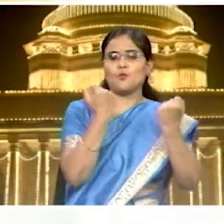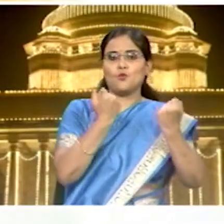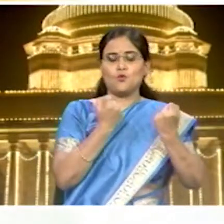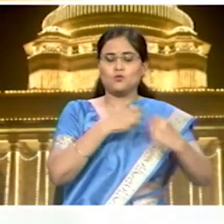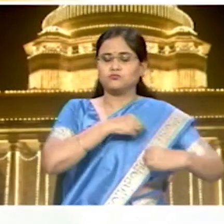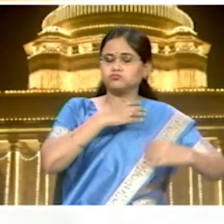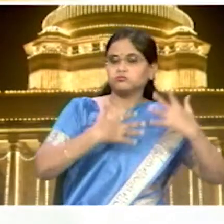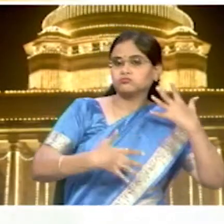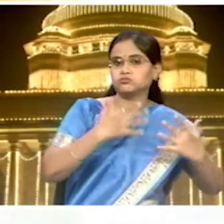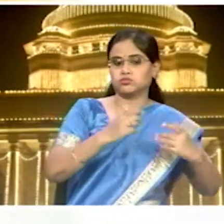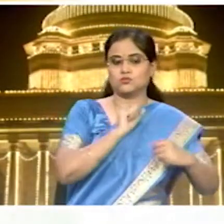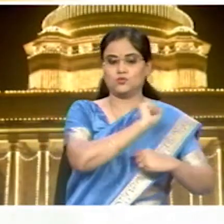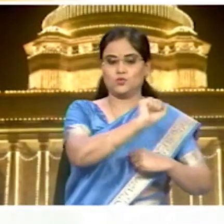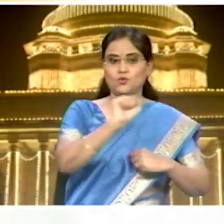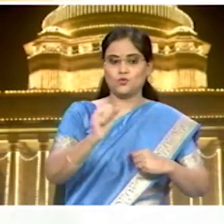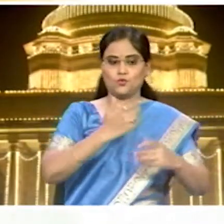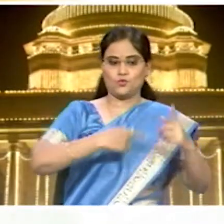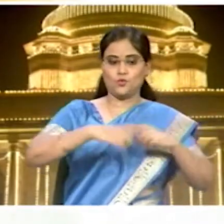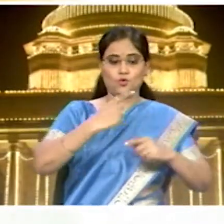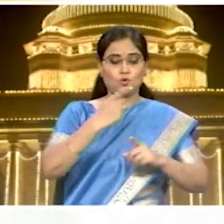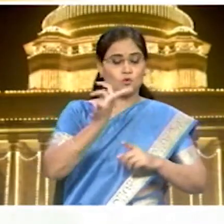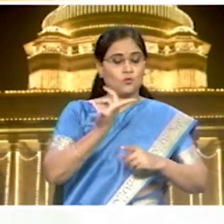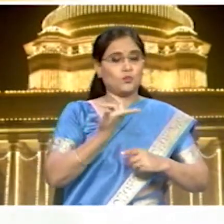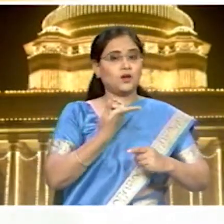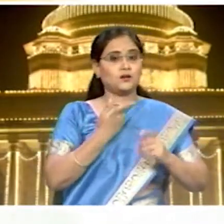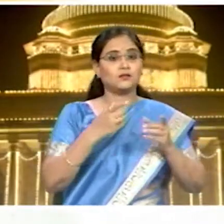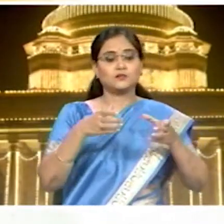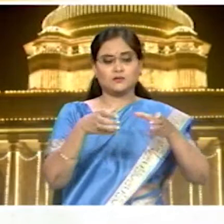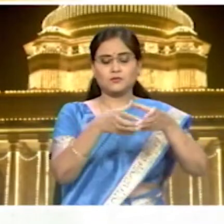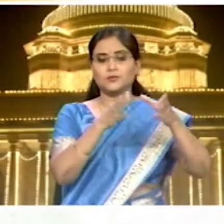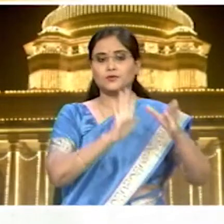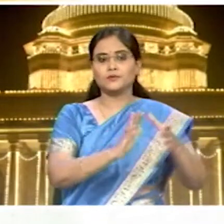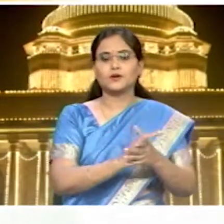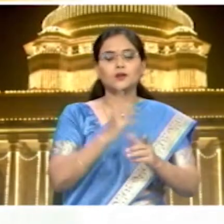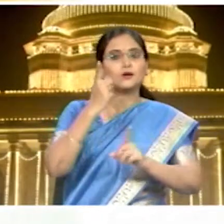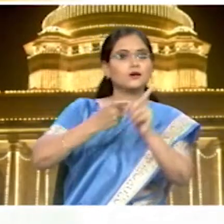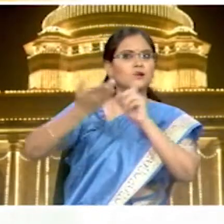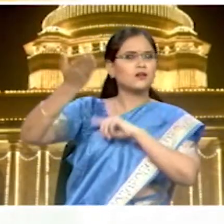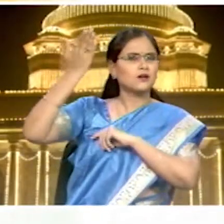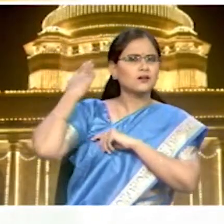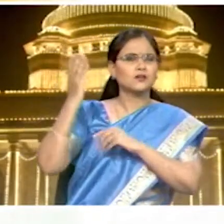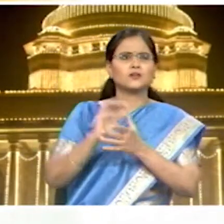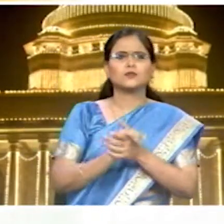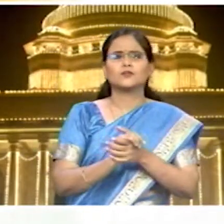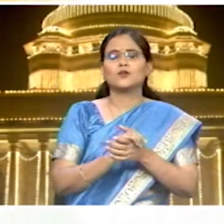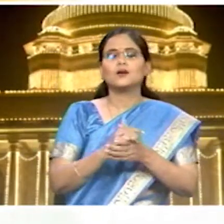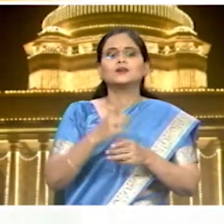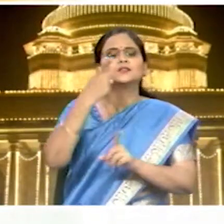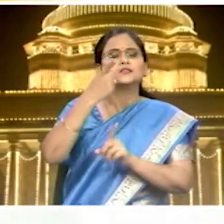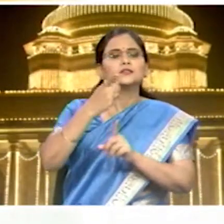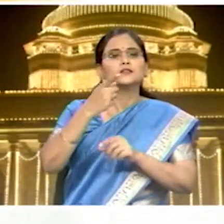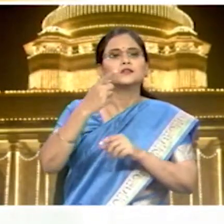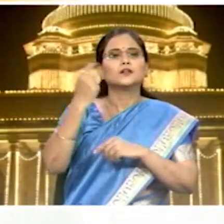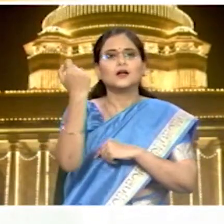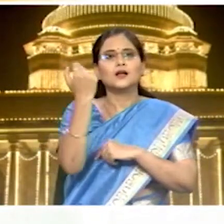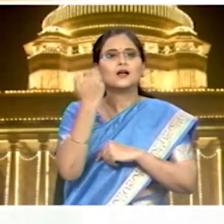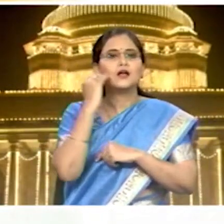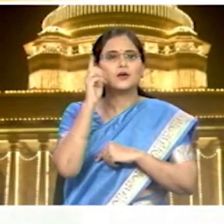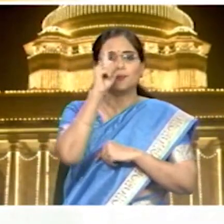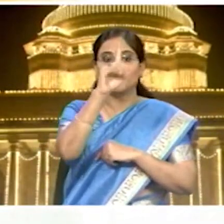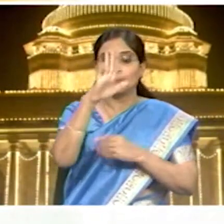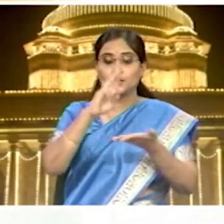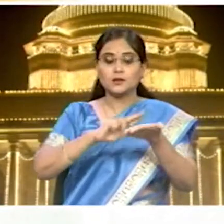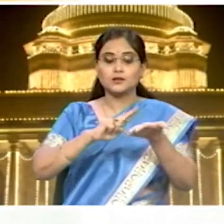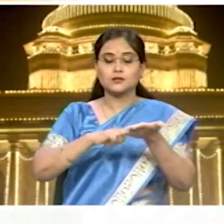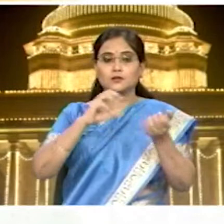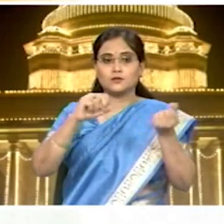तक सामूहिक स्मृति से बाहर रहा। पिछले वर्ष से हर 15 नवंबर को जनजातीय गौरव दिवस के